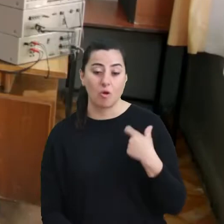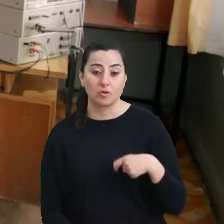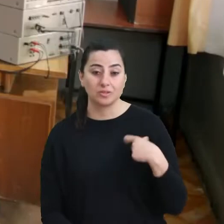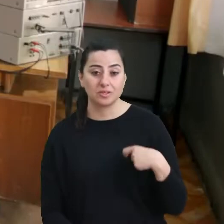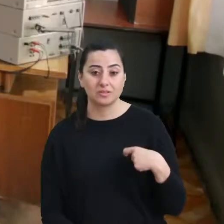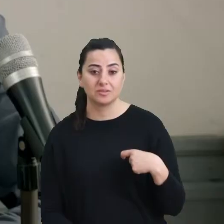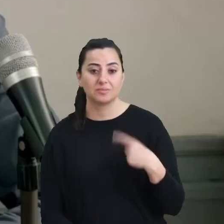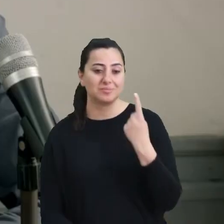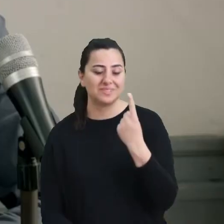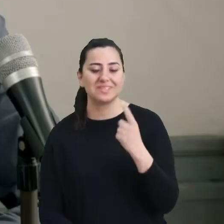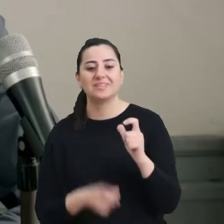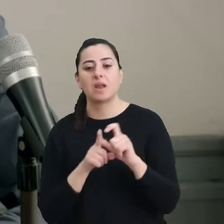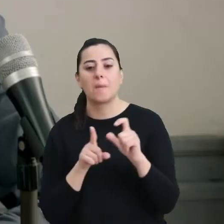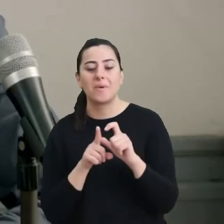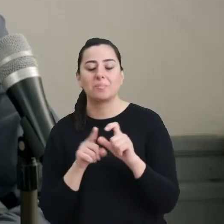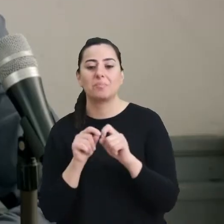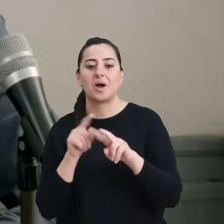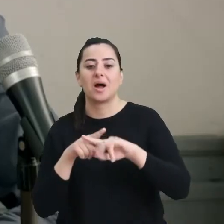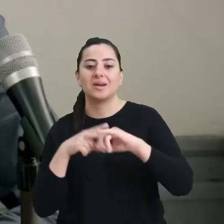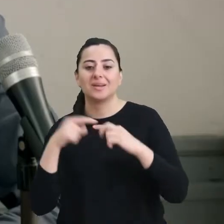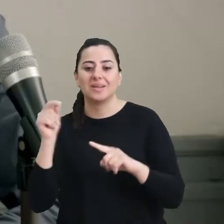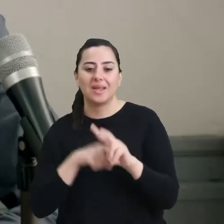özellikle biricik damadı Bahriye,